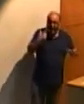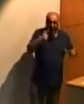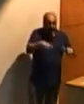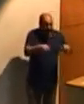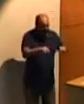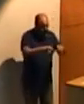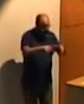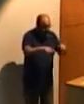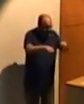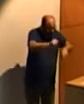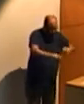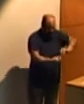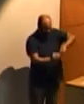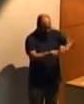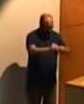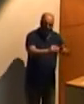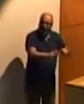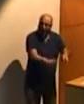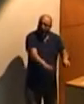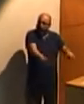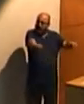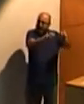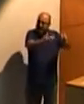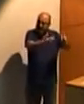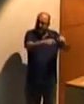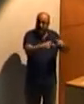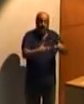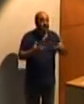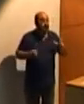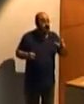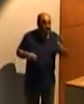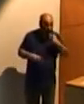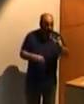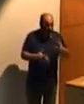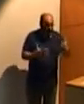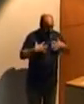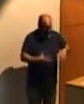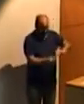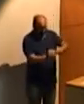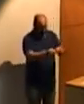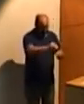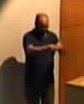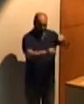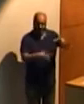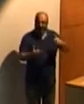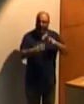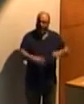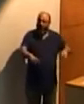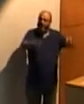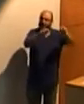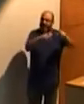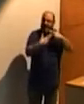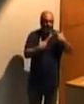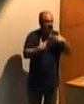modifier les augmenter qu'on pourrait imaginer au travers de cette notion cette